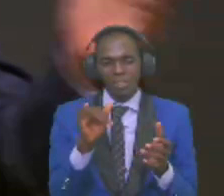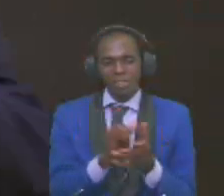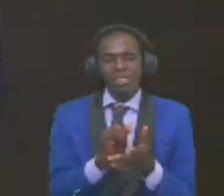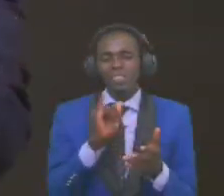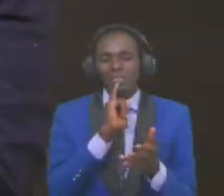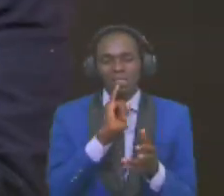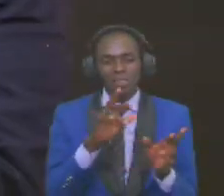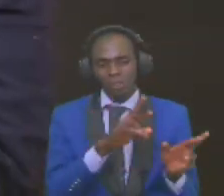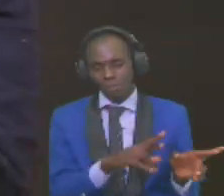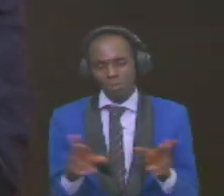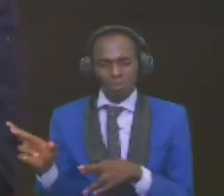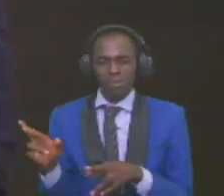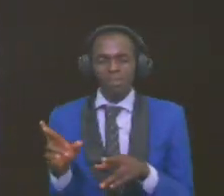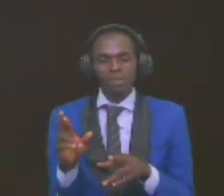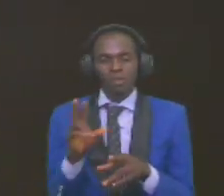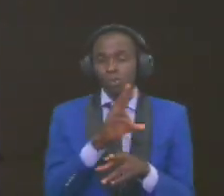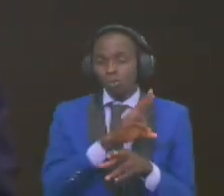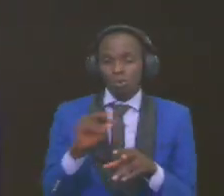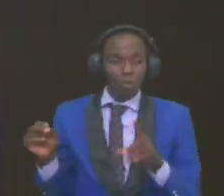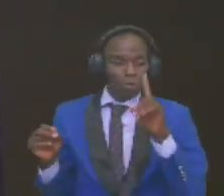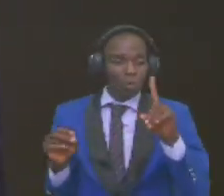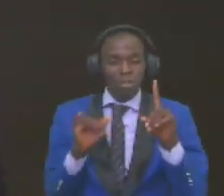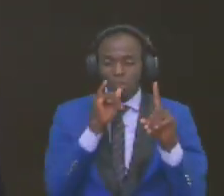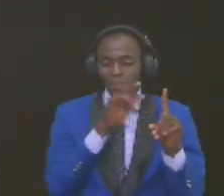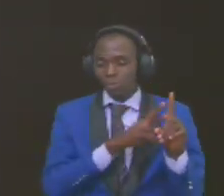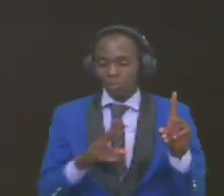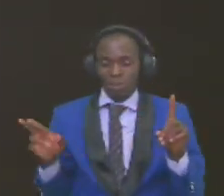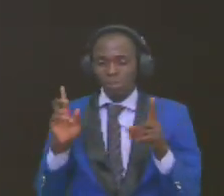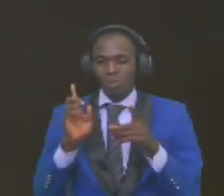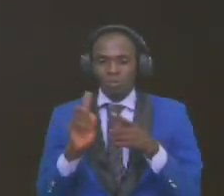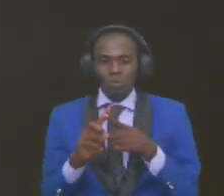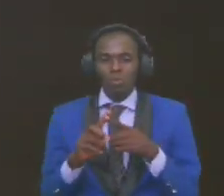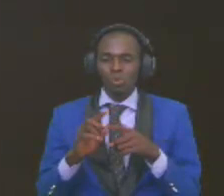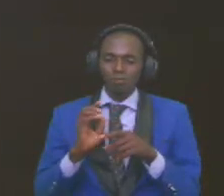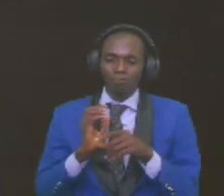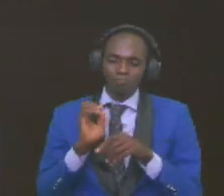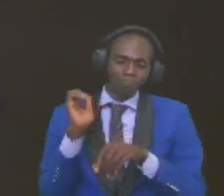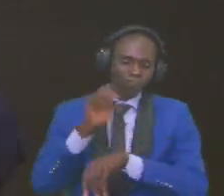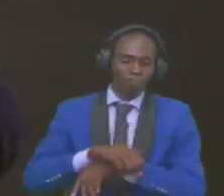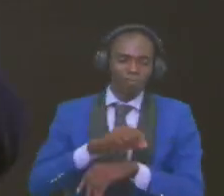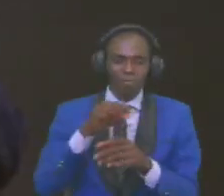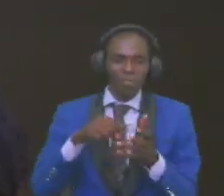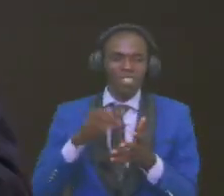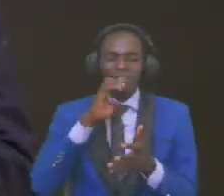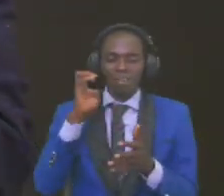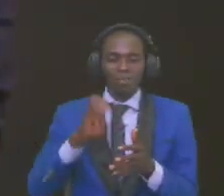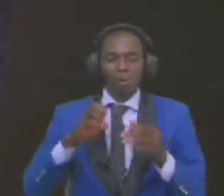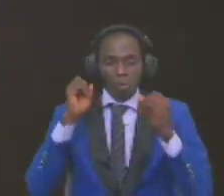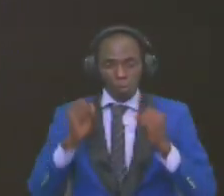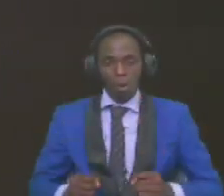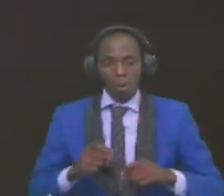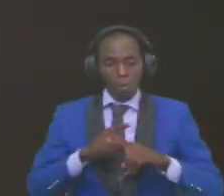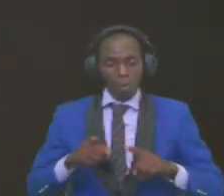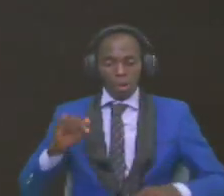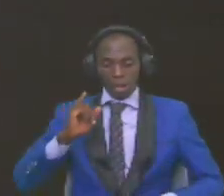n'y a personne qui puisse le faire y a personne qui veut le faire il ya personne qui qui qui se